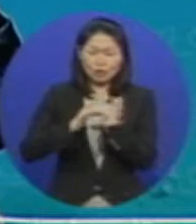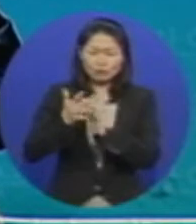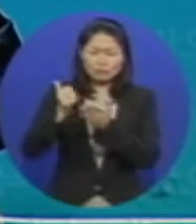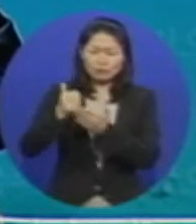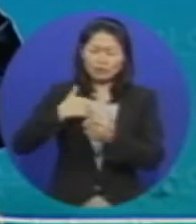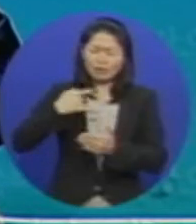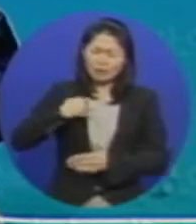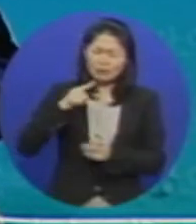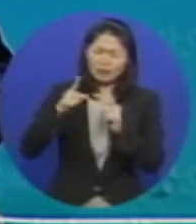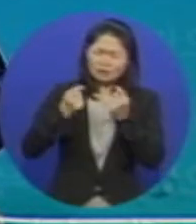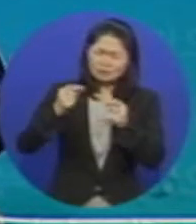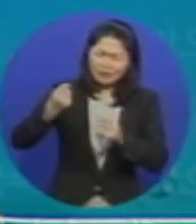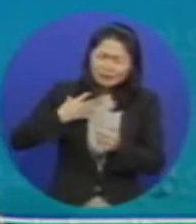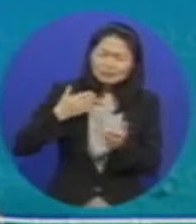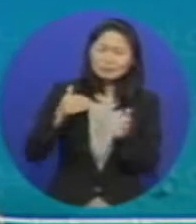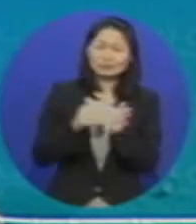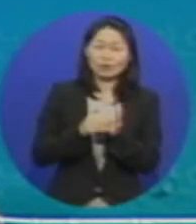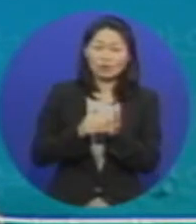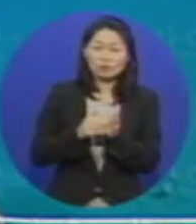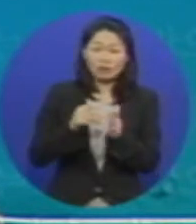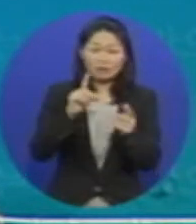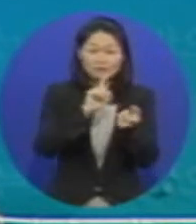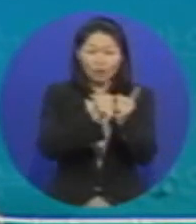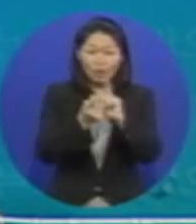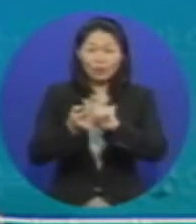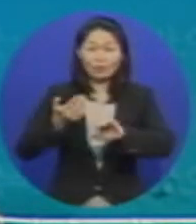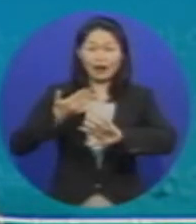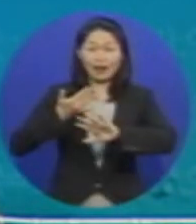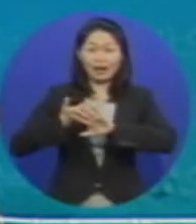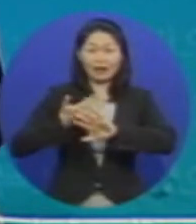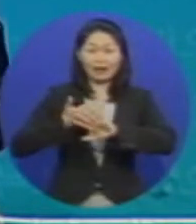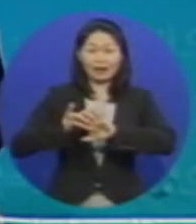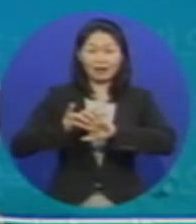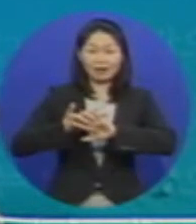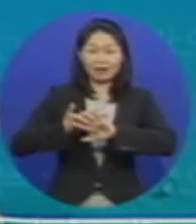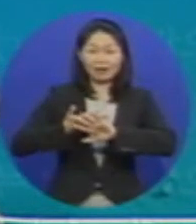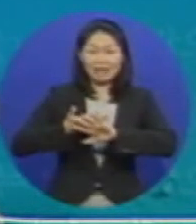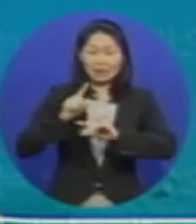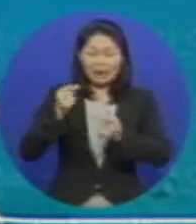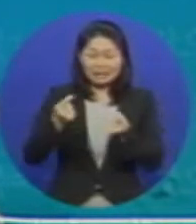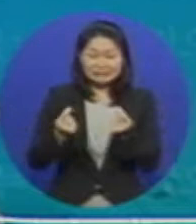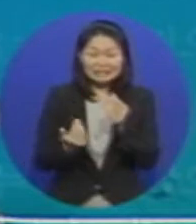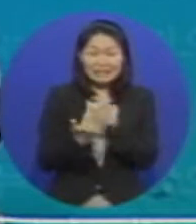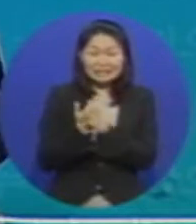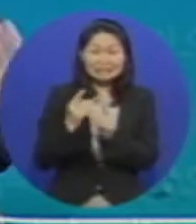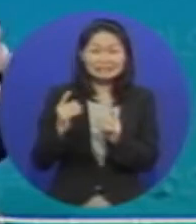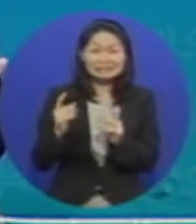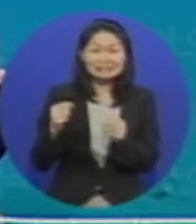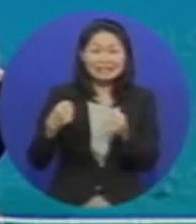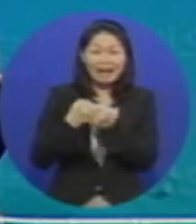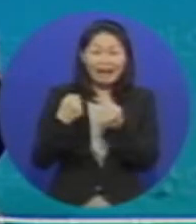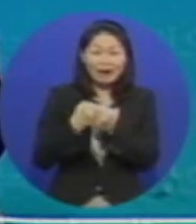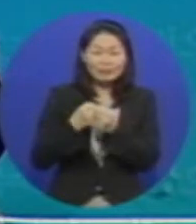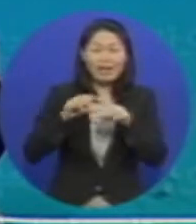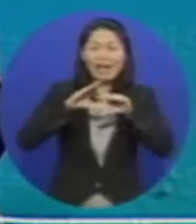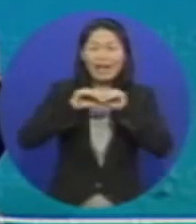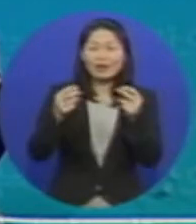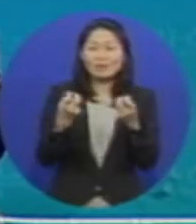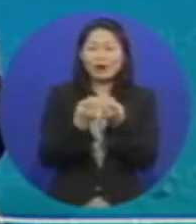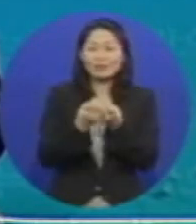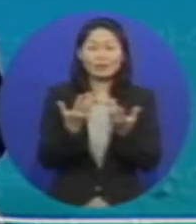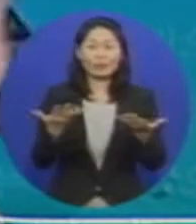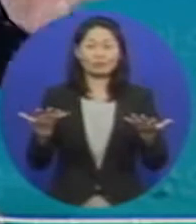이렇게 말씀하셨어 그런데 그게 서로 달라요 이렇게 해서 생기는 싸우면 해결의 길이 없어요